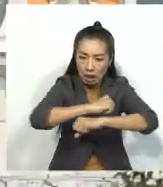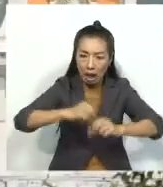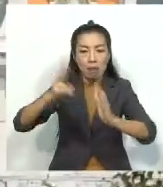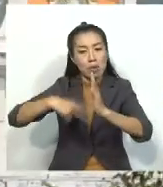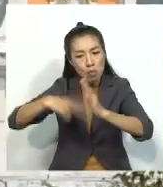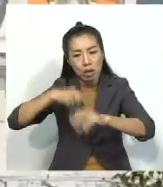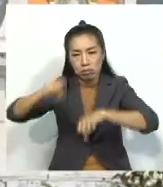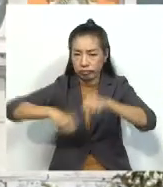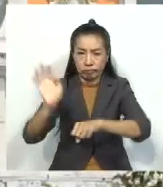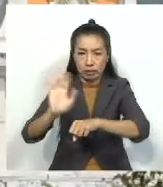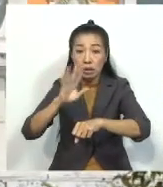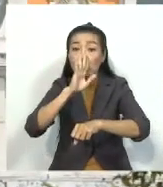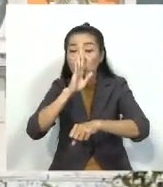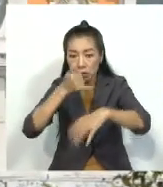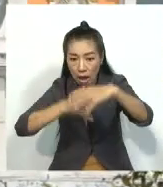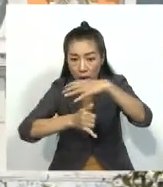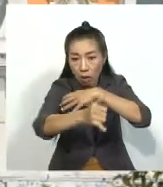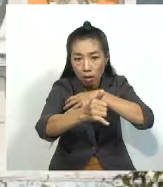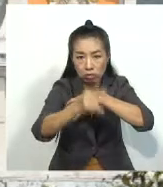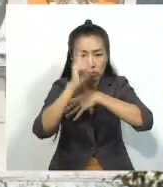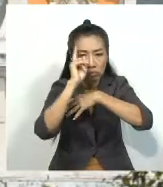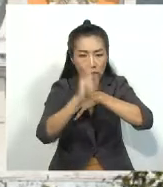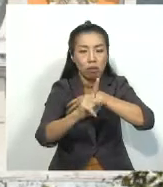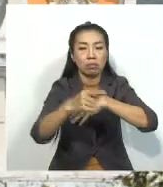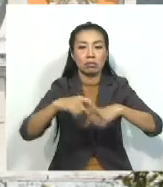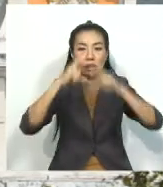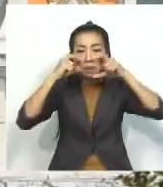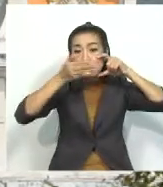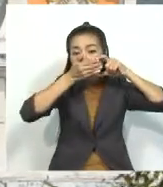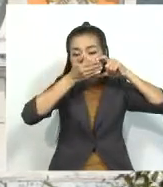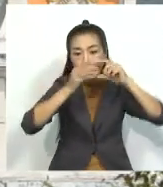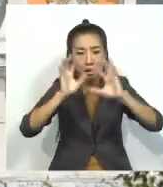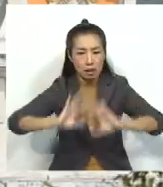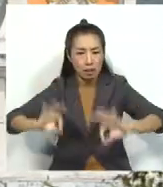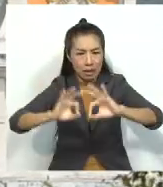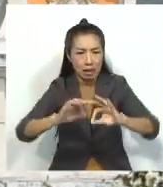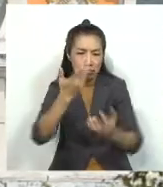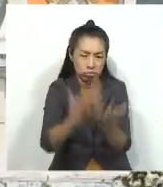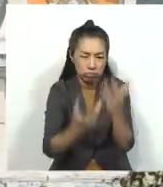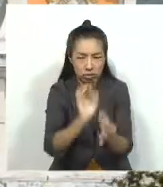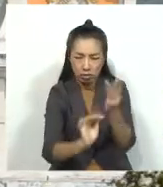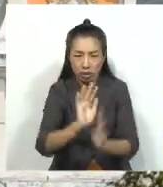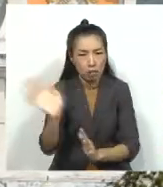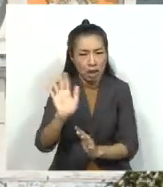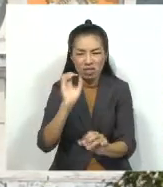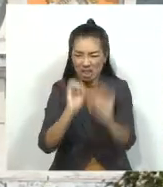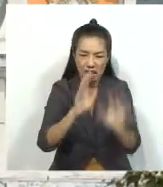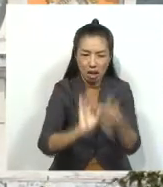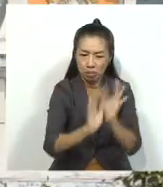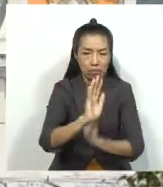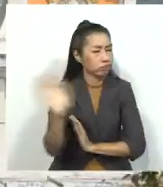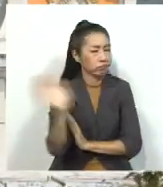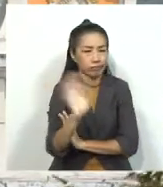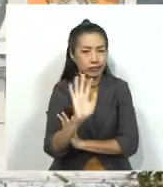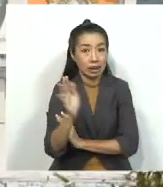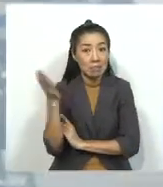ล้วถ้าจะออกไปไหนเนี่ยให้ใส่หน้ากากอนามัยด้วยนะคะขอความร่วมมือที่สำคัญนะคะลดการเผาไม่ว่าจะเป็นการเผาอะไรก็แล้วแต่